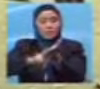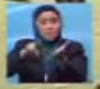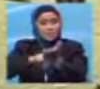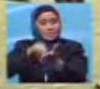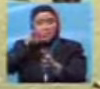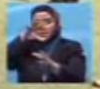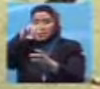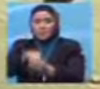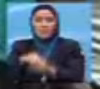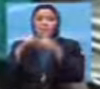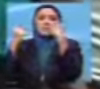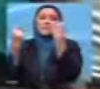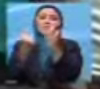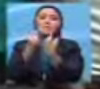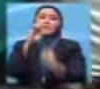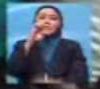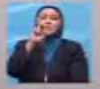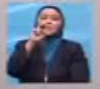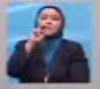lain.